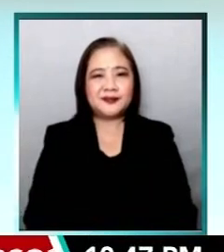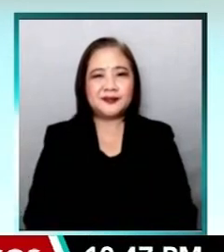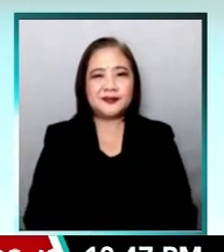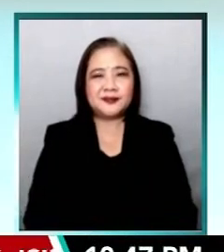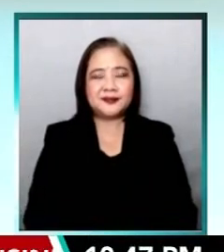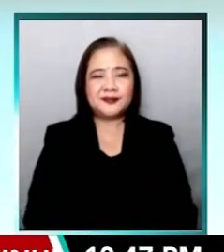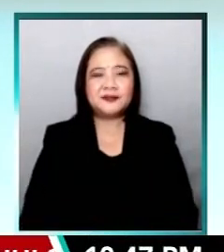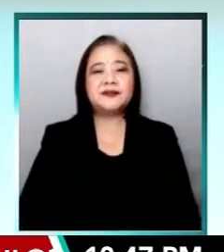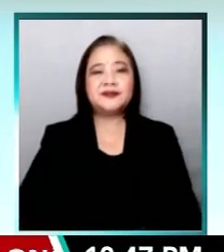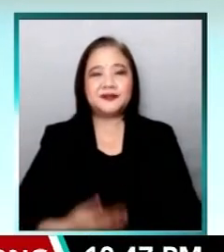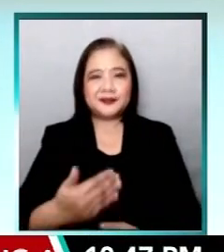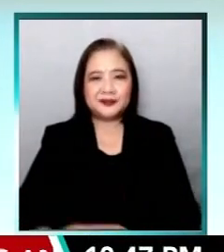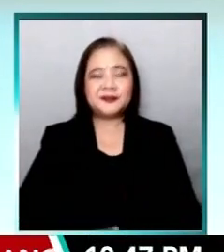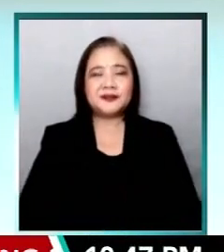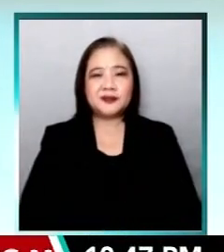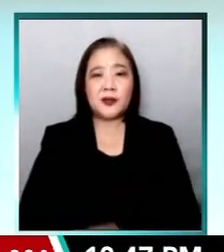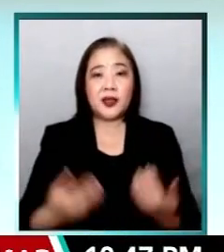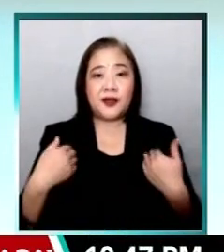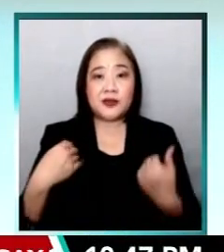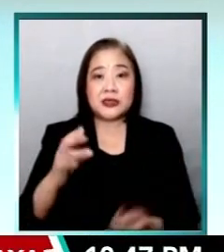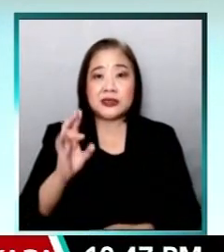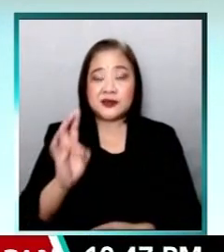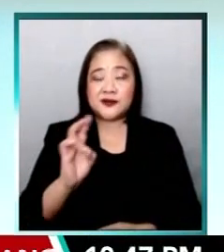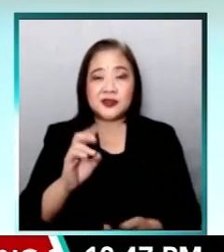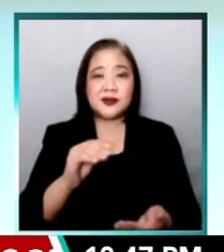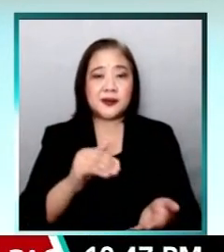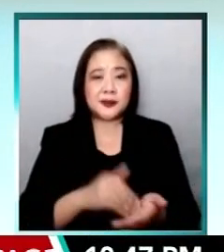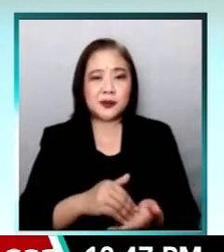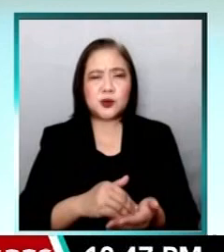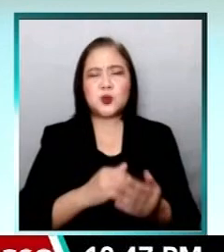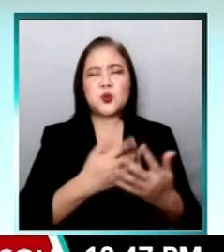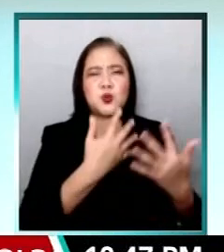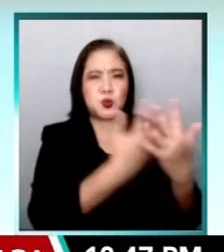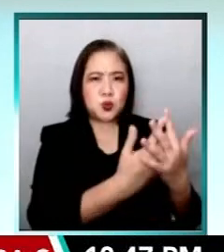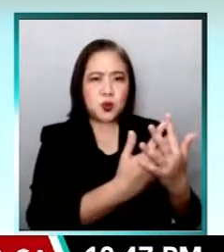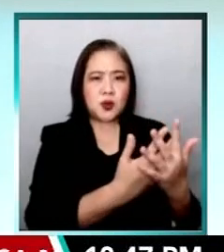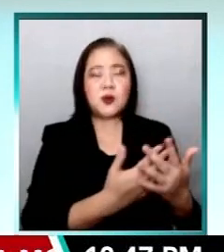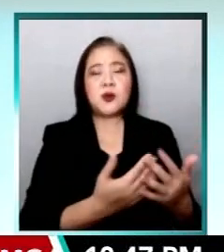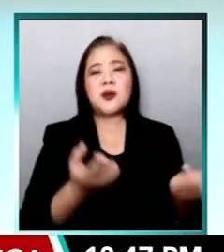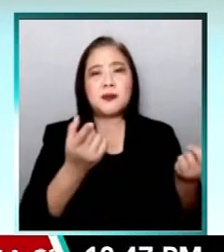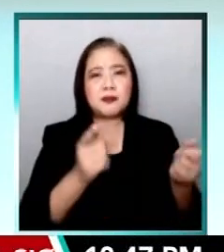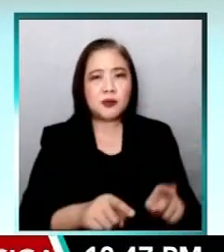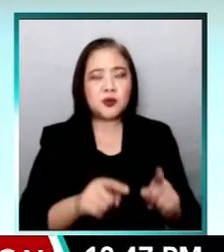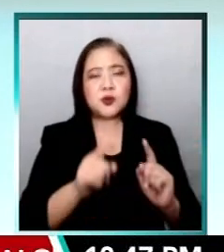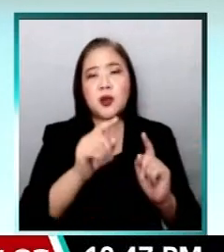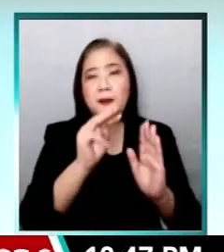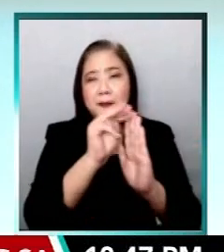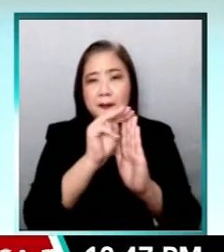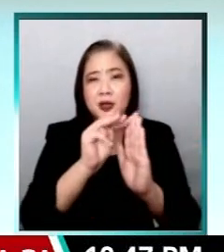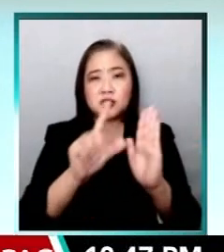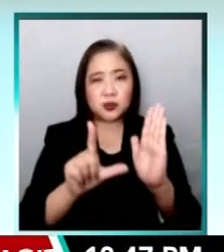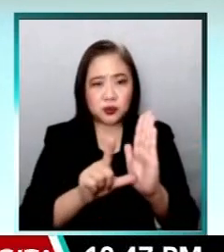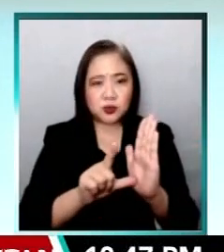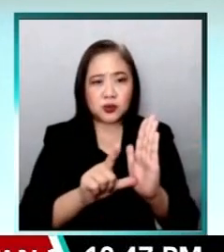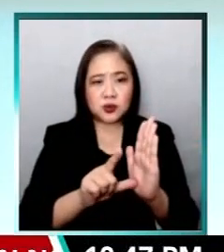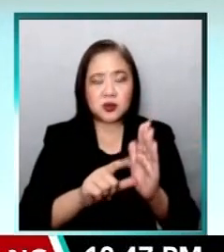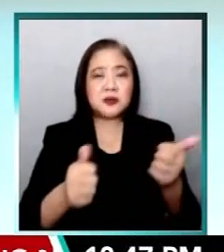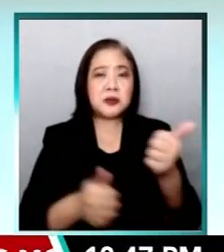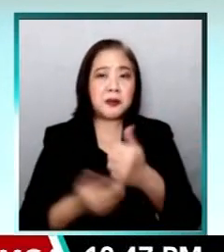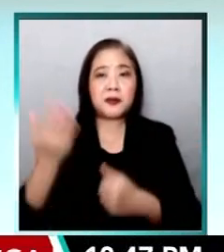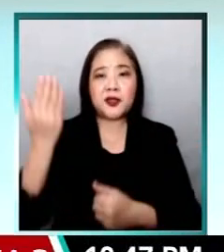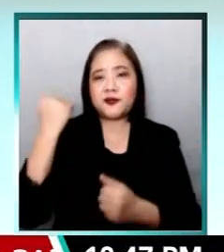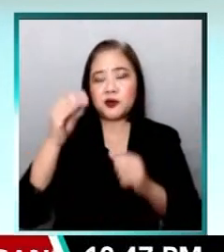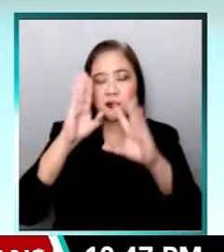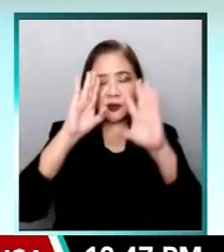Umabot sa 70,000 ang ikinulong habang umiiral ang batas militar sa ilalim ng rehimen ni dating